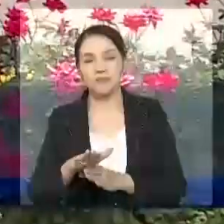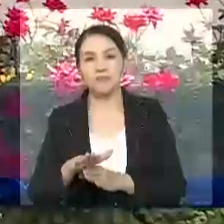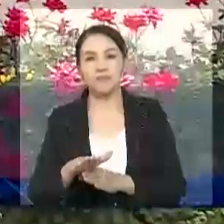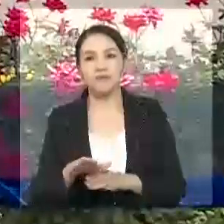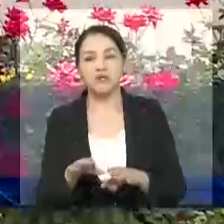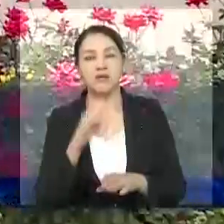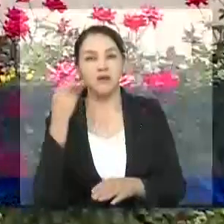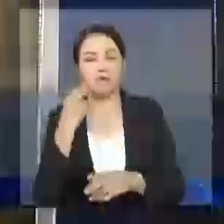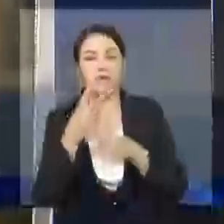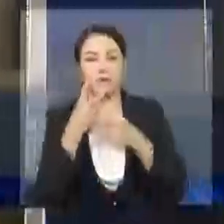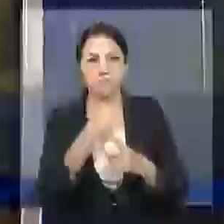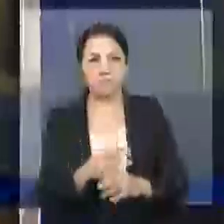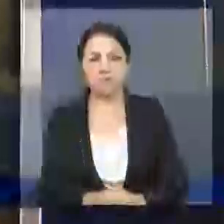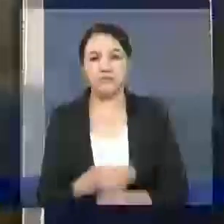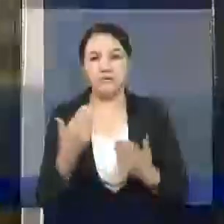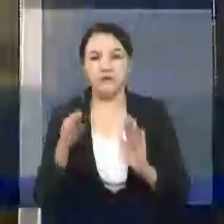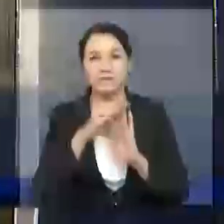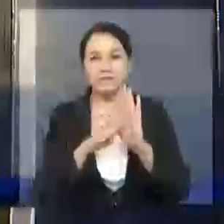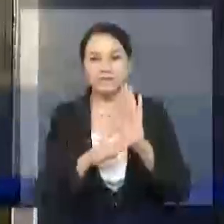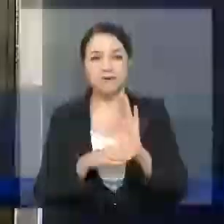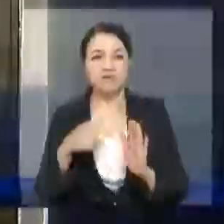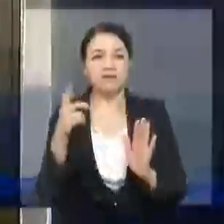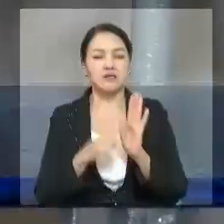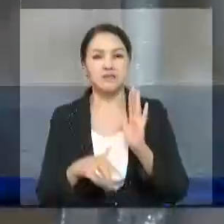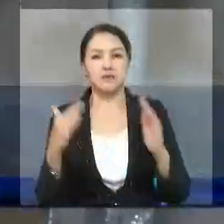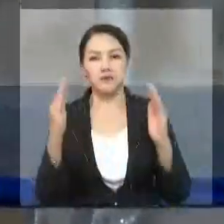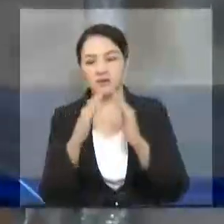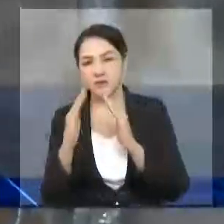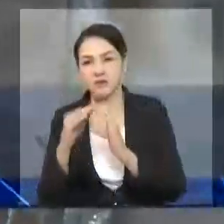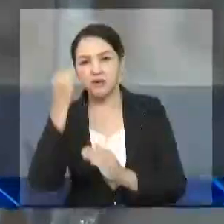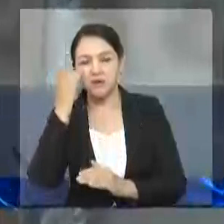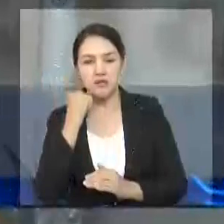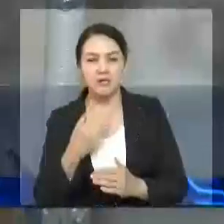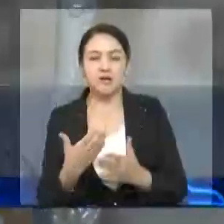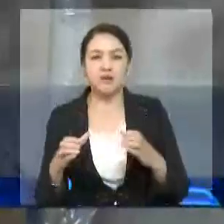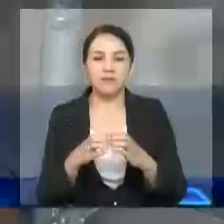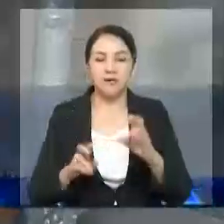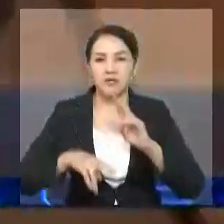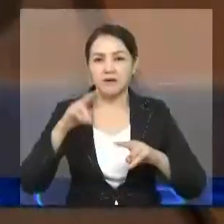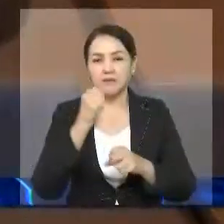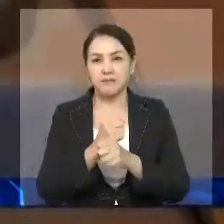ол сапалы көрінеді. Биыл бағдарлама аясында 70 тұрғын үйдің ұсыныстары ескеріліп, жоба аясында